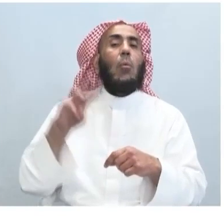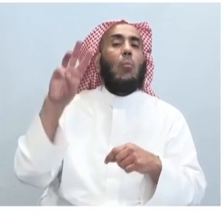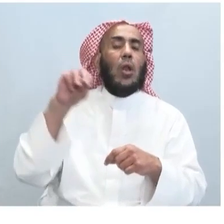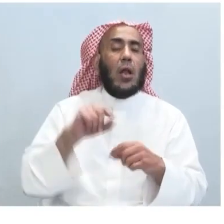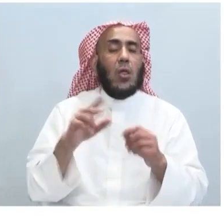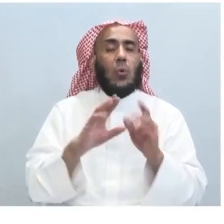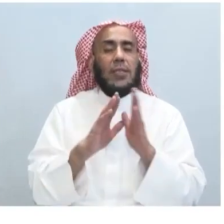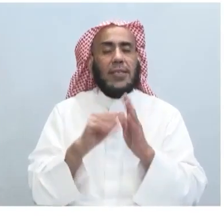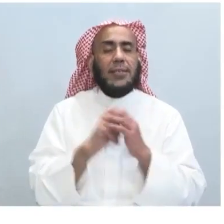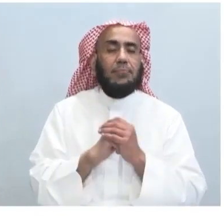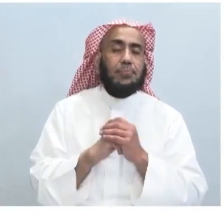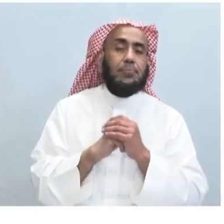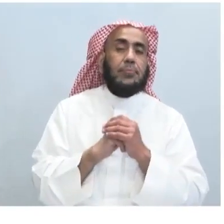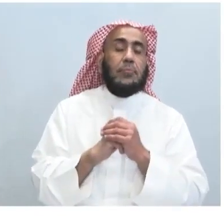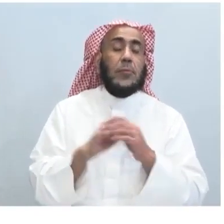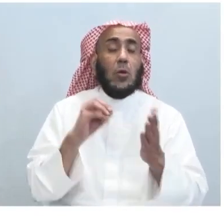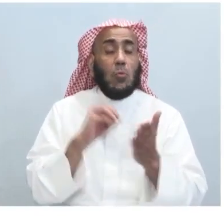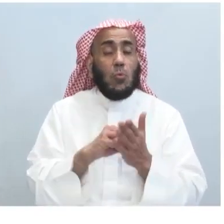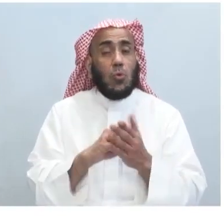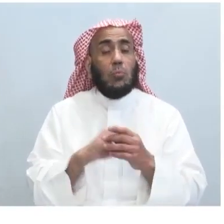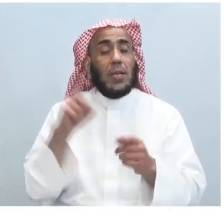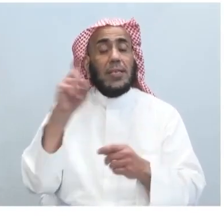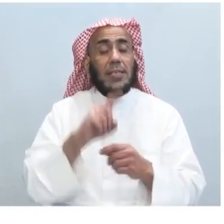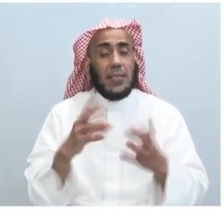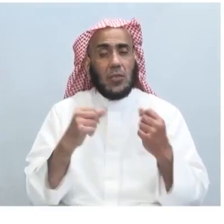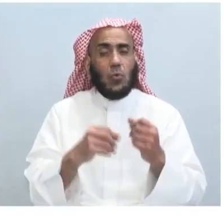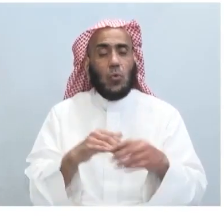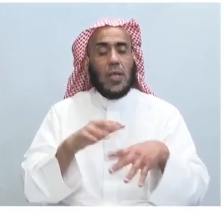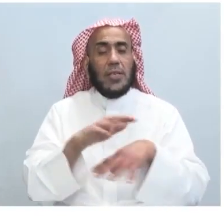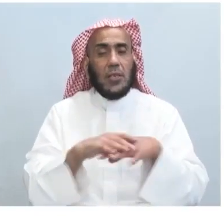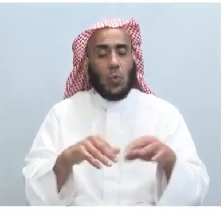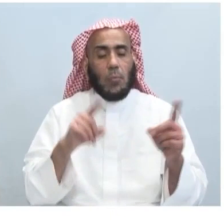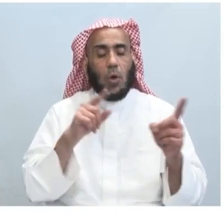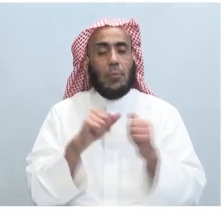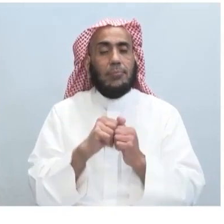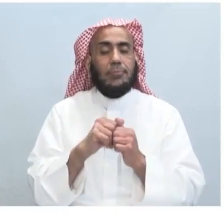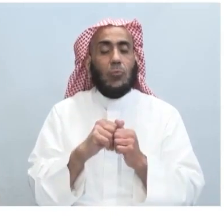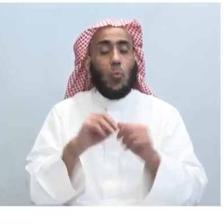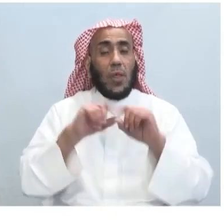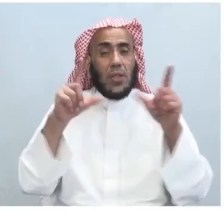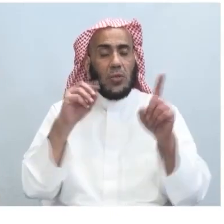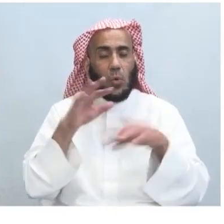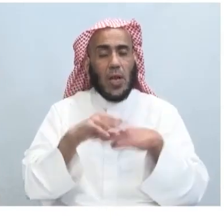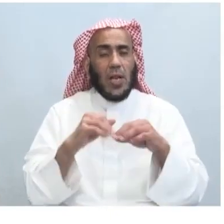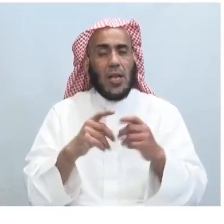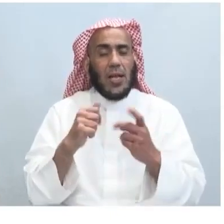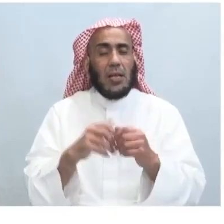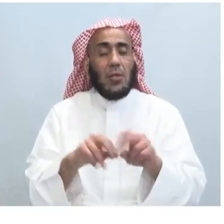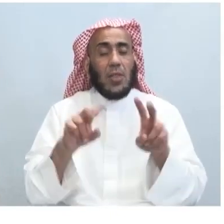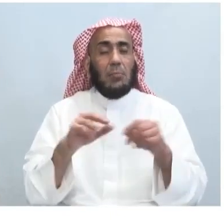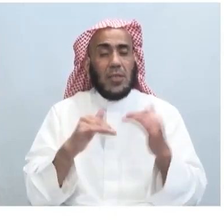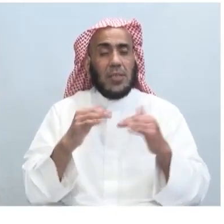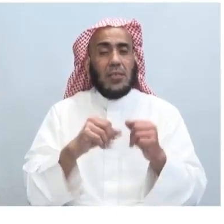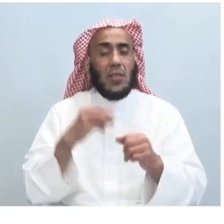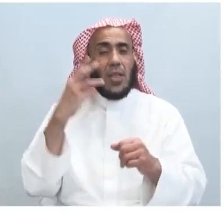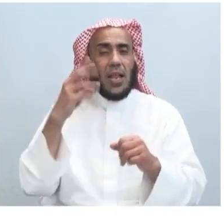التر من ضمن اسئله التحصيل يوضع الجدول المقابل او يوضح الجدول المقابل قيمه ثابت الاتزان عند